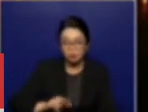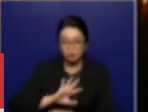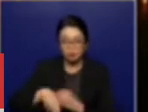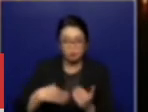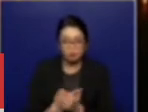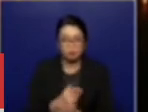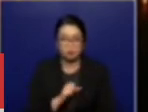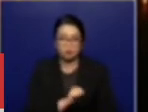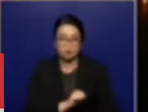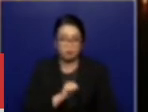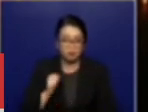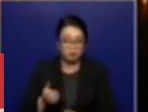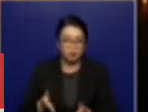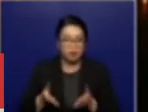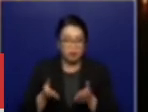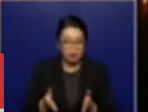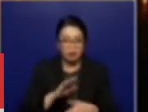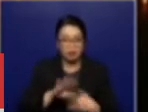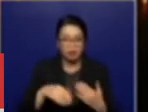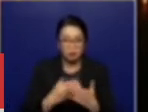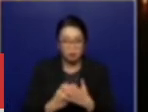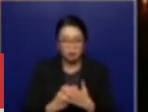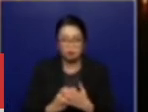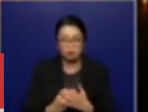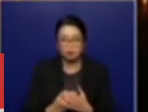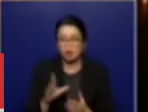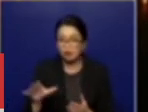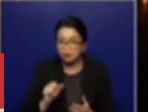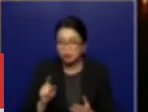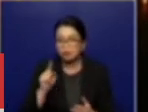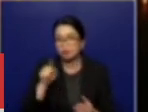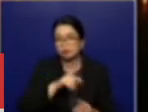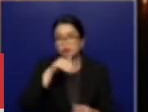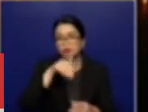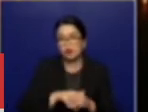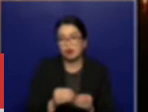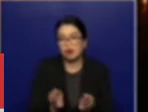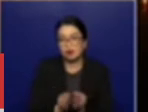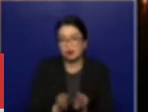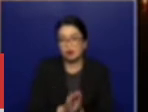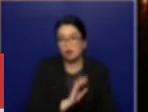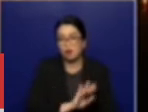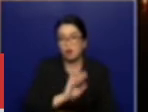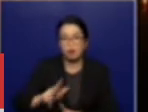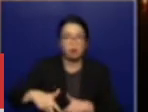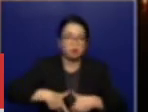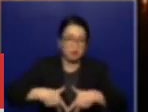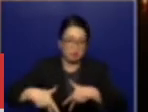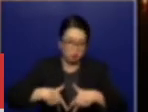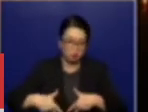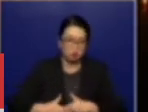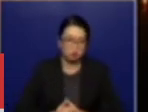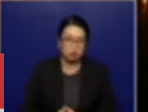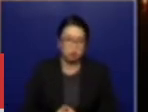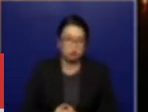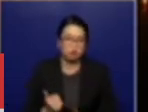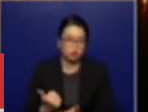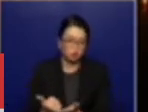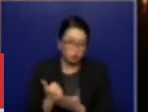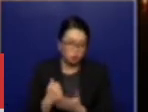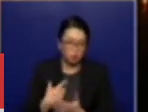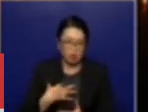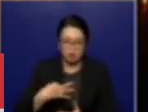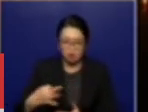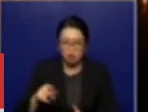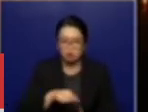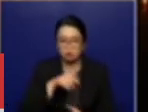ส.เขตทั้งหมดนะครับที่มาจากการเลือกตั้งด้วยคะแนนเสียงของพี่น้องประชาชนหลายล้านเสียงด้วยกันนะครับผมจะ